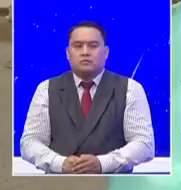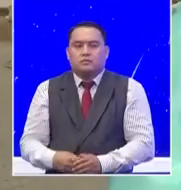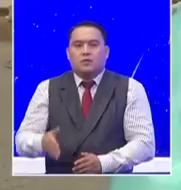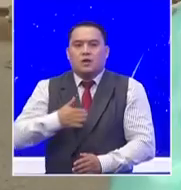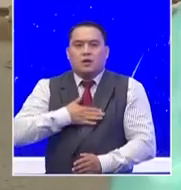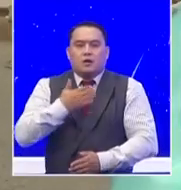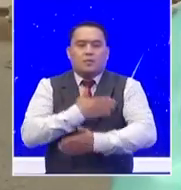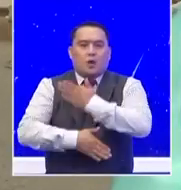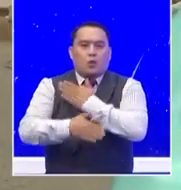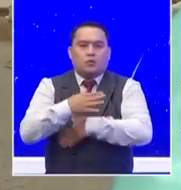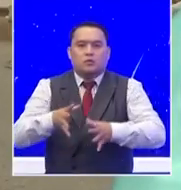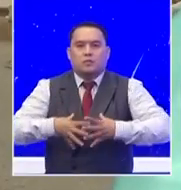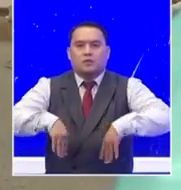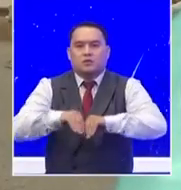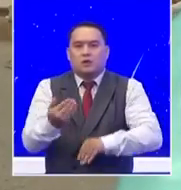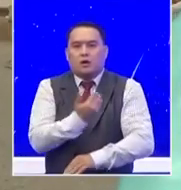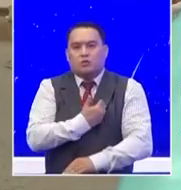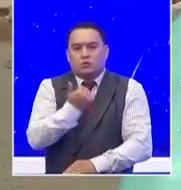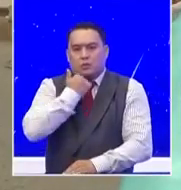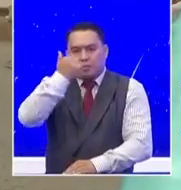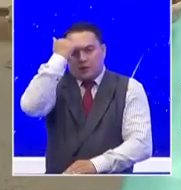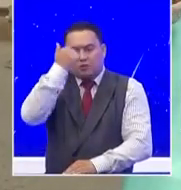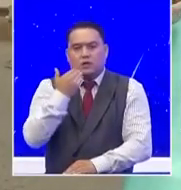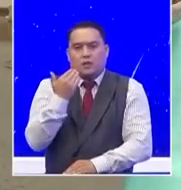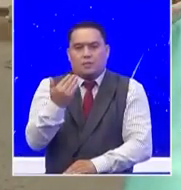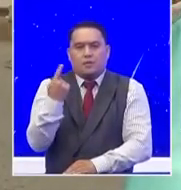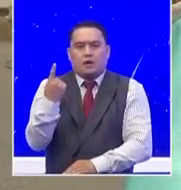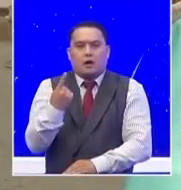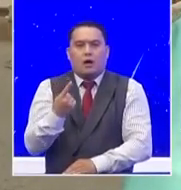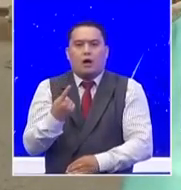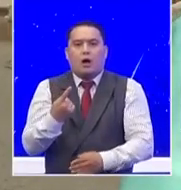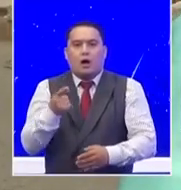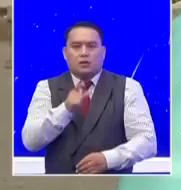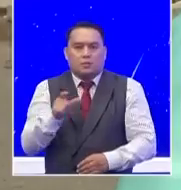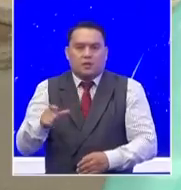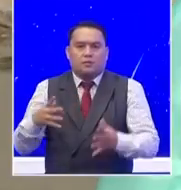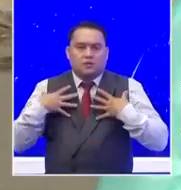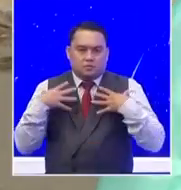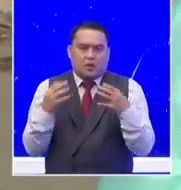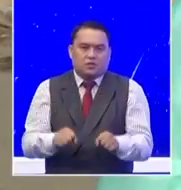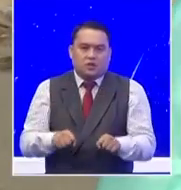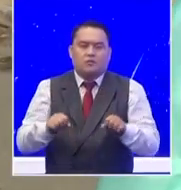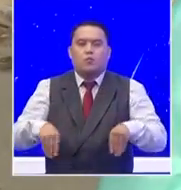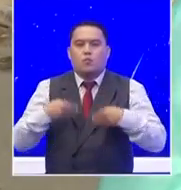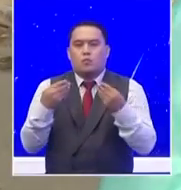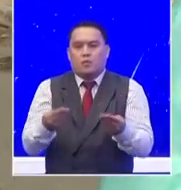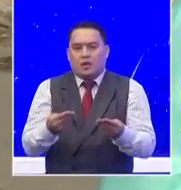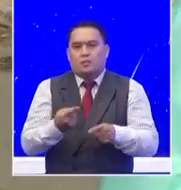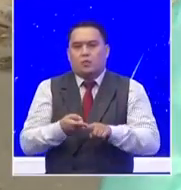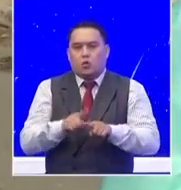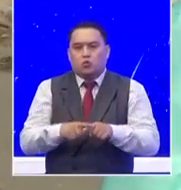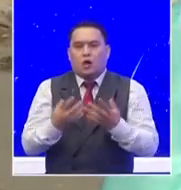Біз мүгедектер бірлестігіне алғысымызды білдіреміз. Қазіргі уақытта бір аппараттың өзі адам өмірін құтқаруға мүмкіндік береді. Дегенмен бізге